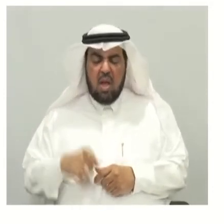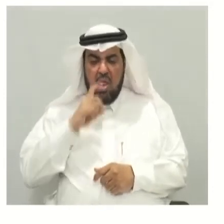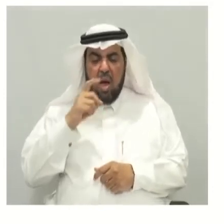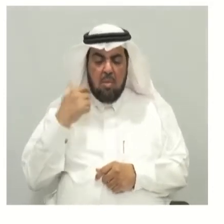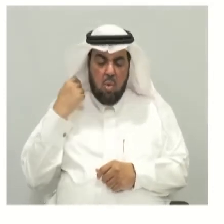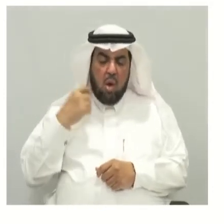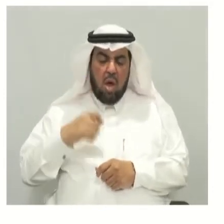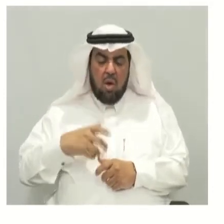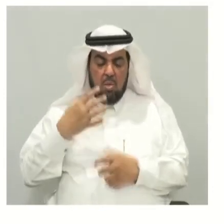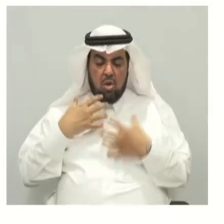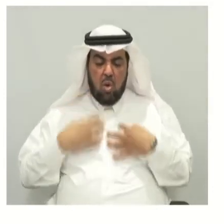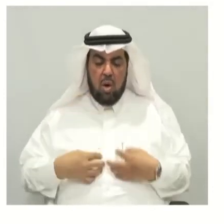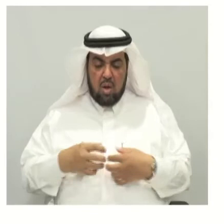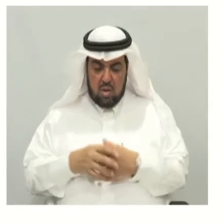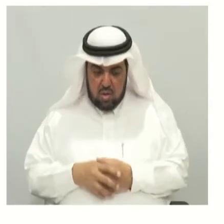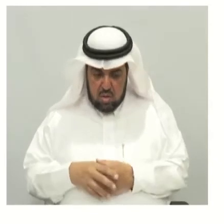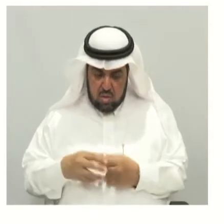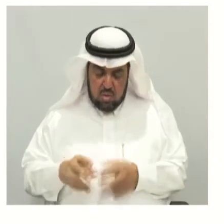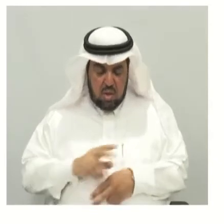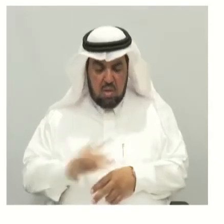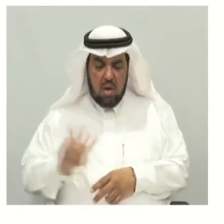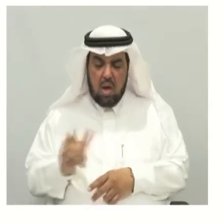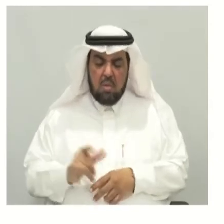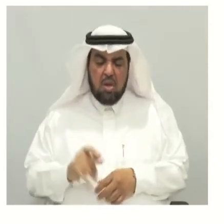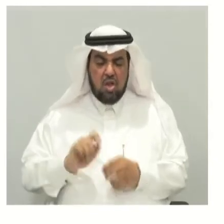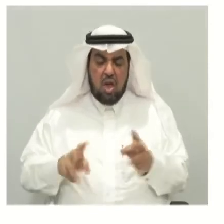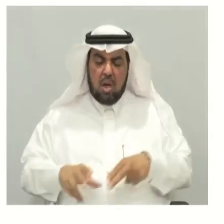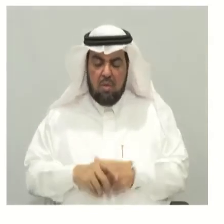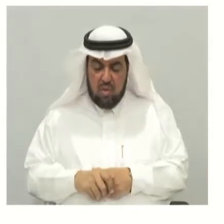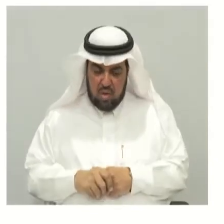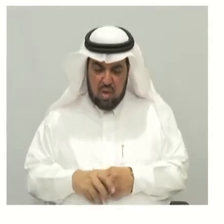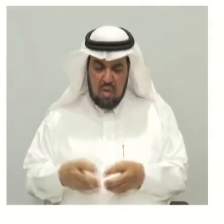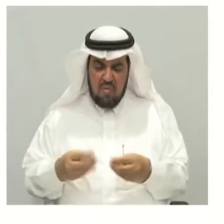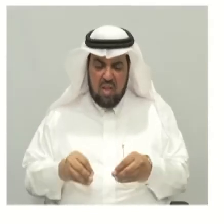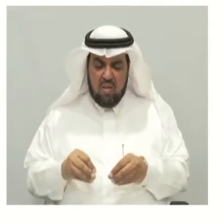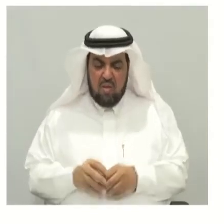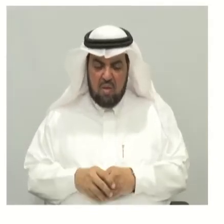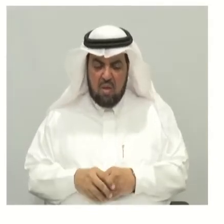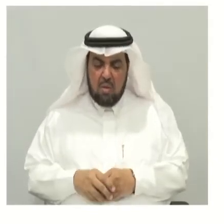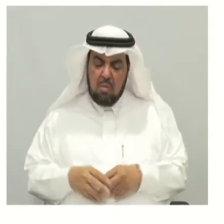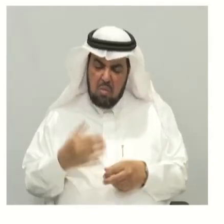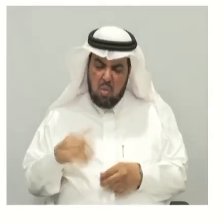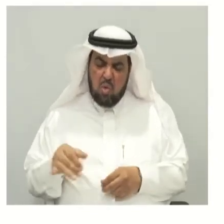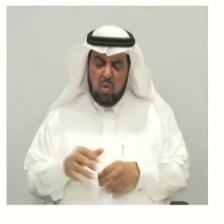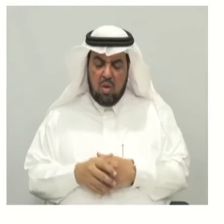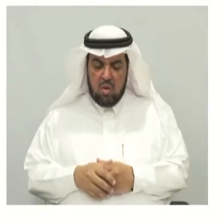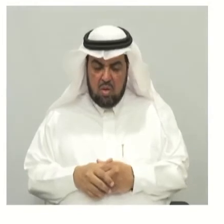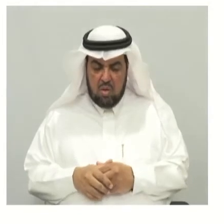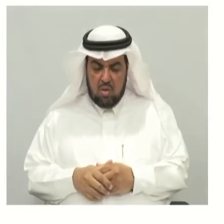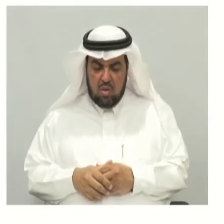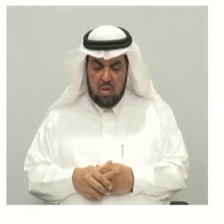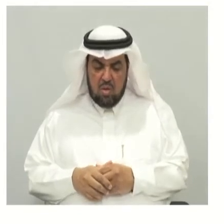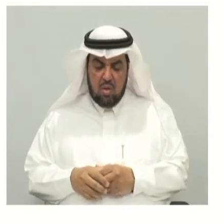والمجوهرات، ونلاحظ كيف قابلة. هنا غير قابل أن يشكلها، دائما تتفتت، هنا قابليتها تكون ماذا؟